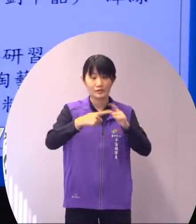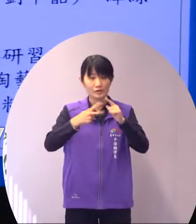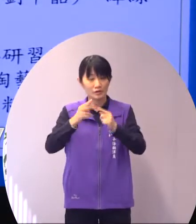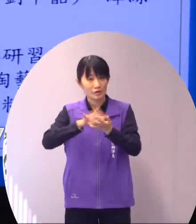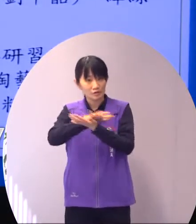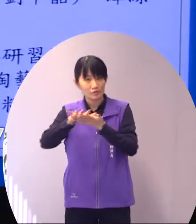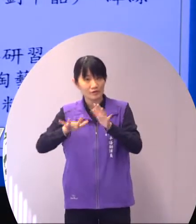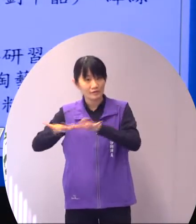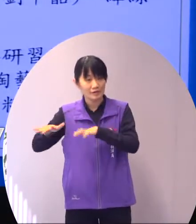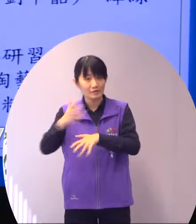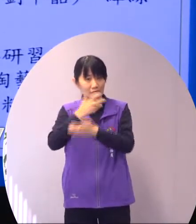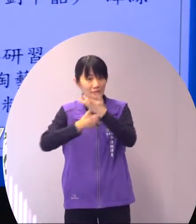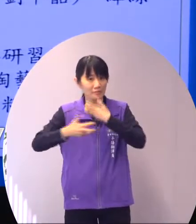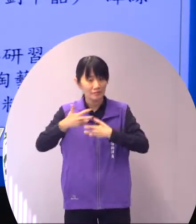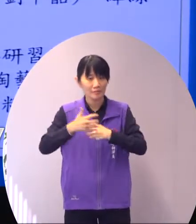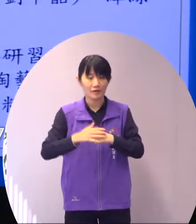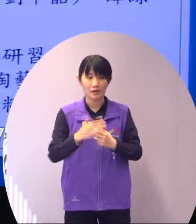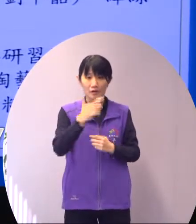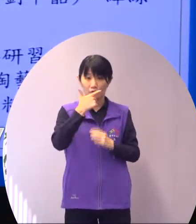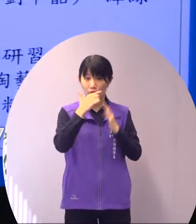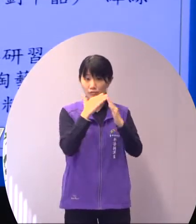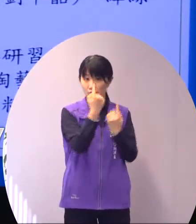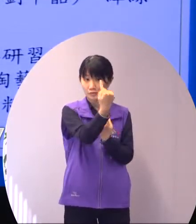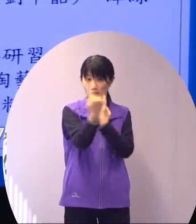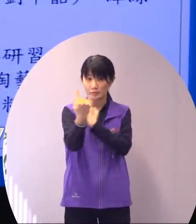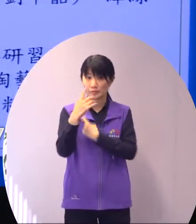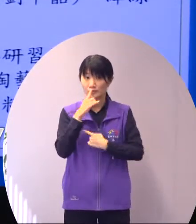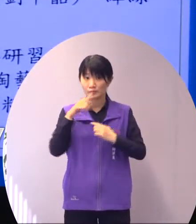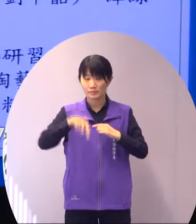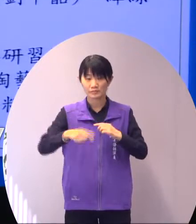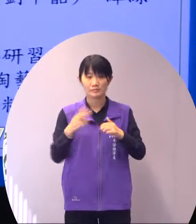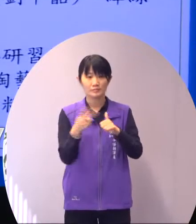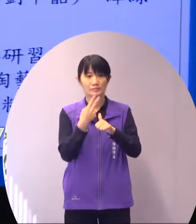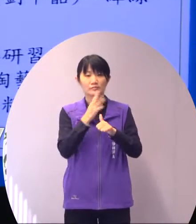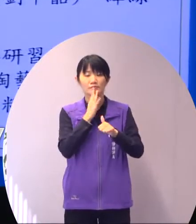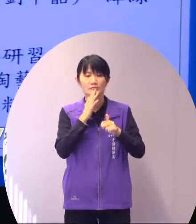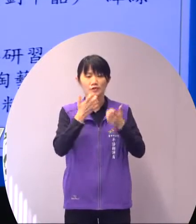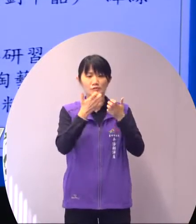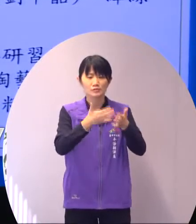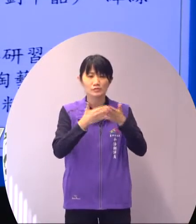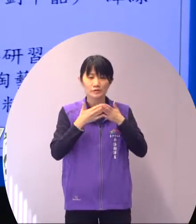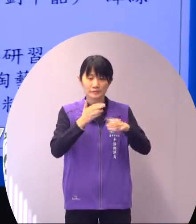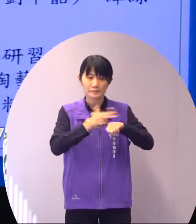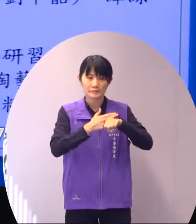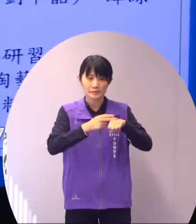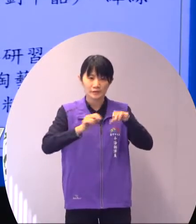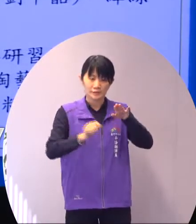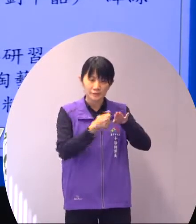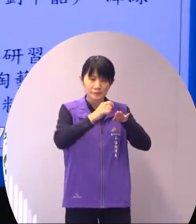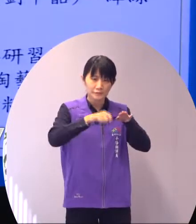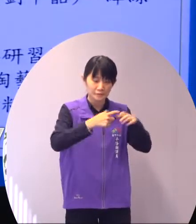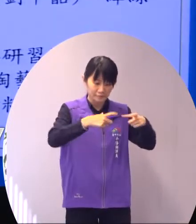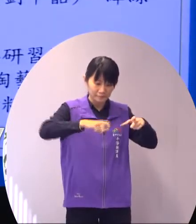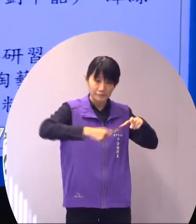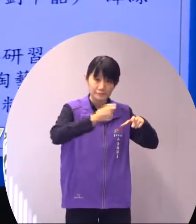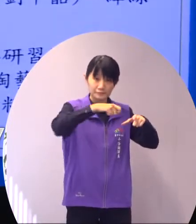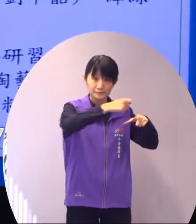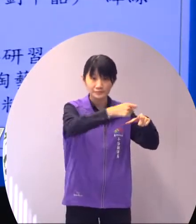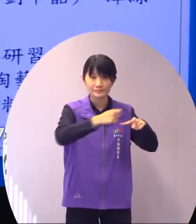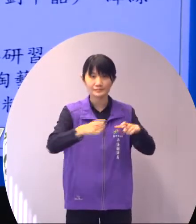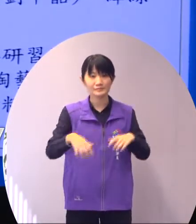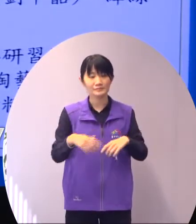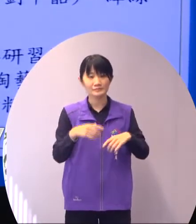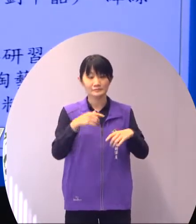及高雄市并列为六都第二。那重要传统工艺有刺绣缂丝，与台北市并列为六都第